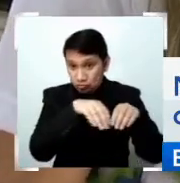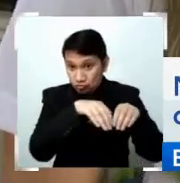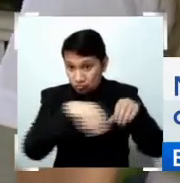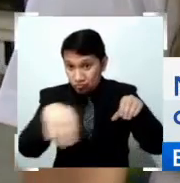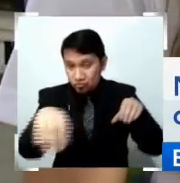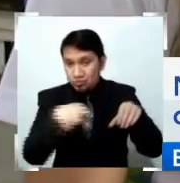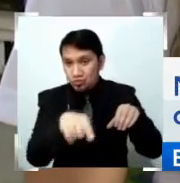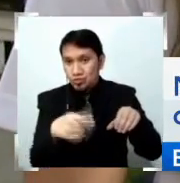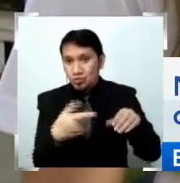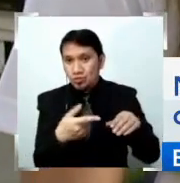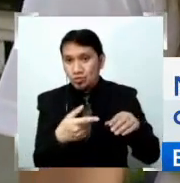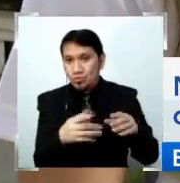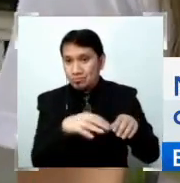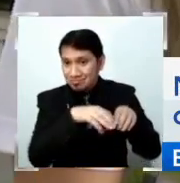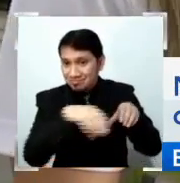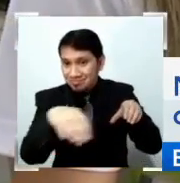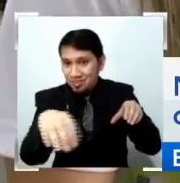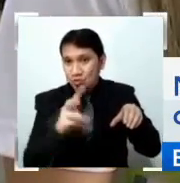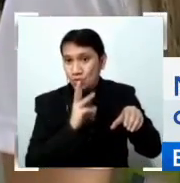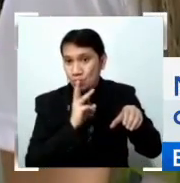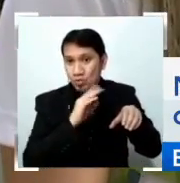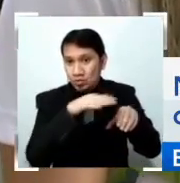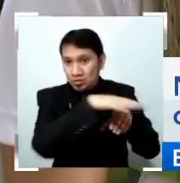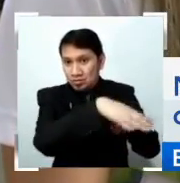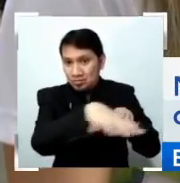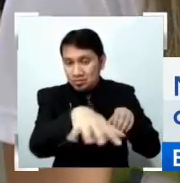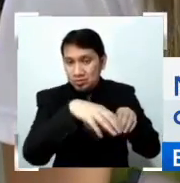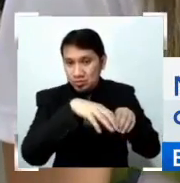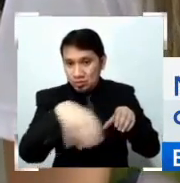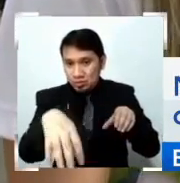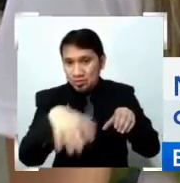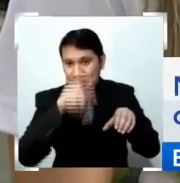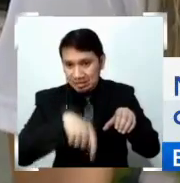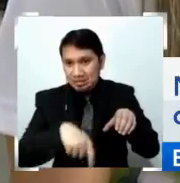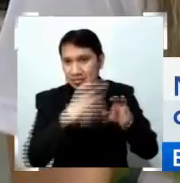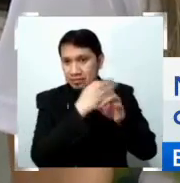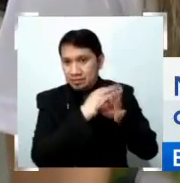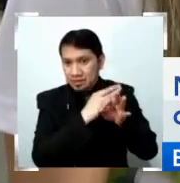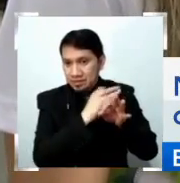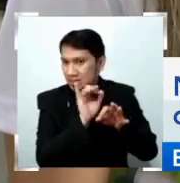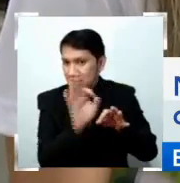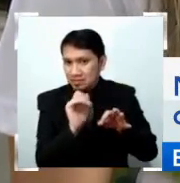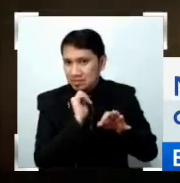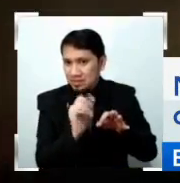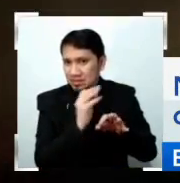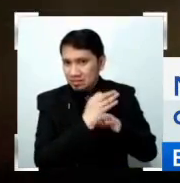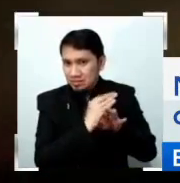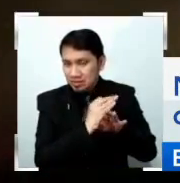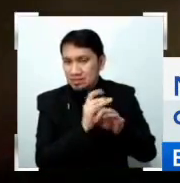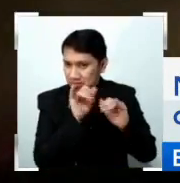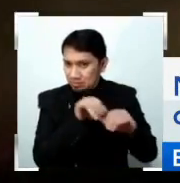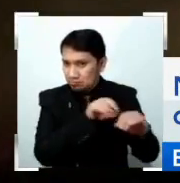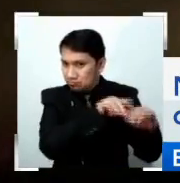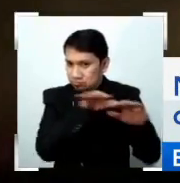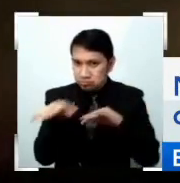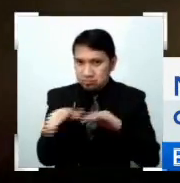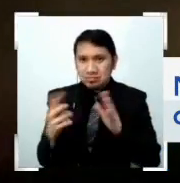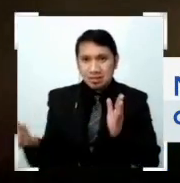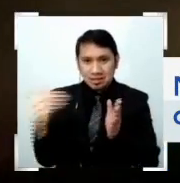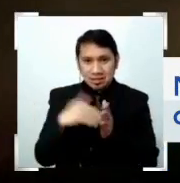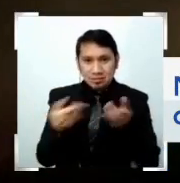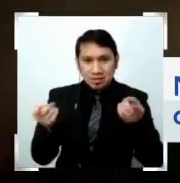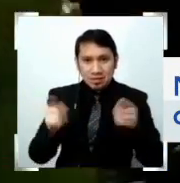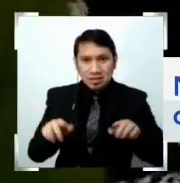our dike. Kasi kung hindi yan maayos agad, talagang mababaha lalo ang Bangar. Sa datos ng La